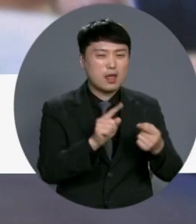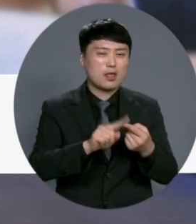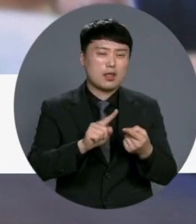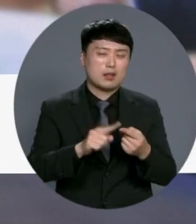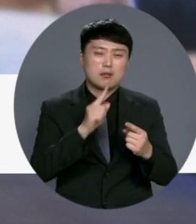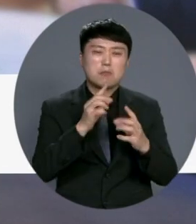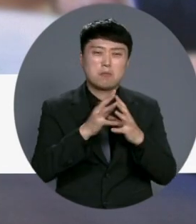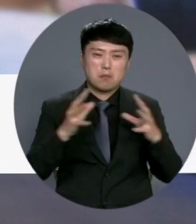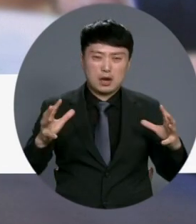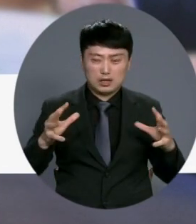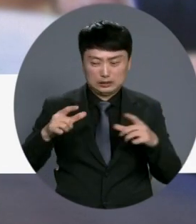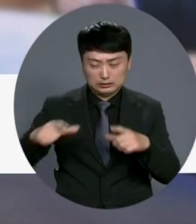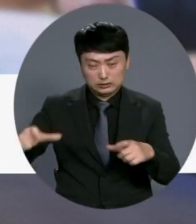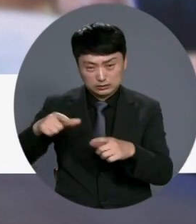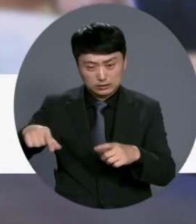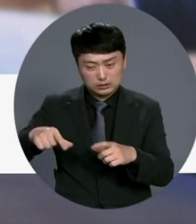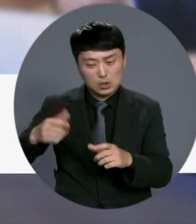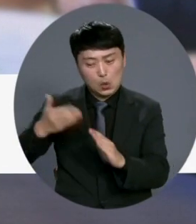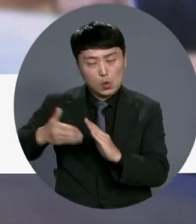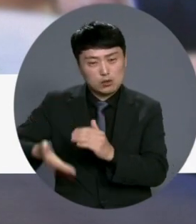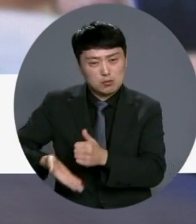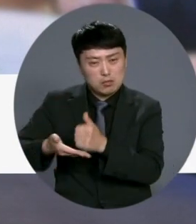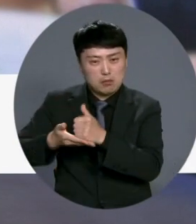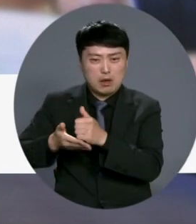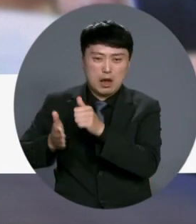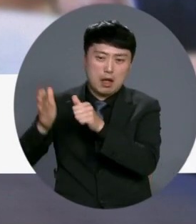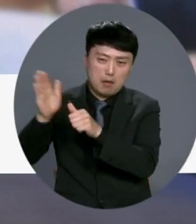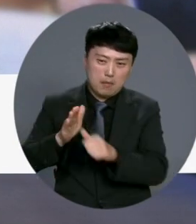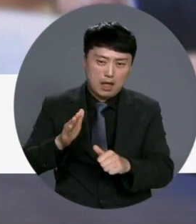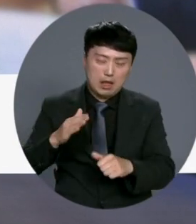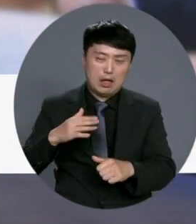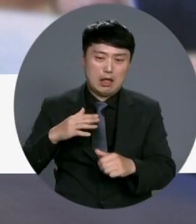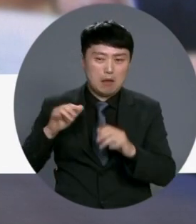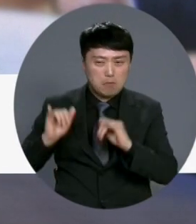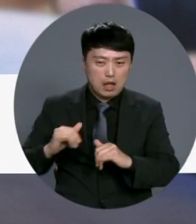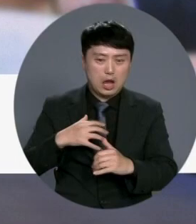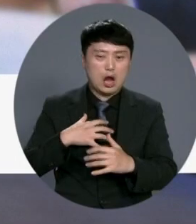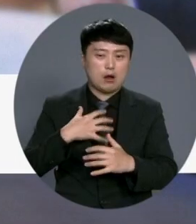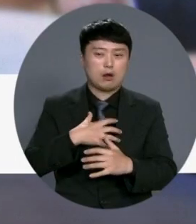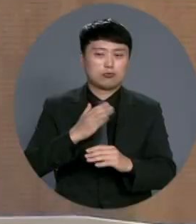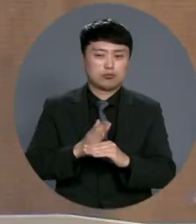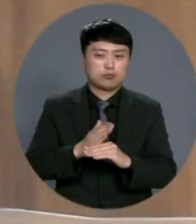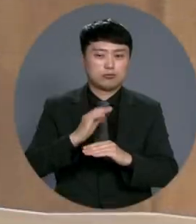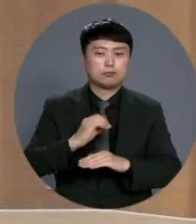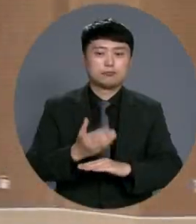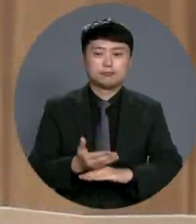정치권은 공천 탈락 불안감에 술렁이고 있습니다. 보도에 권윤수 기자입니다.